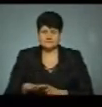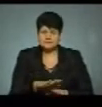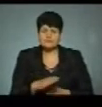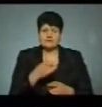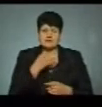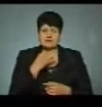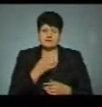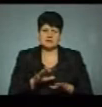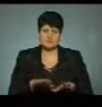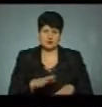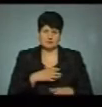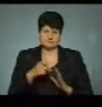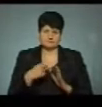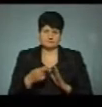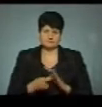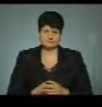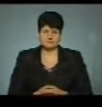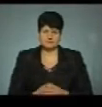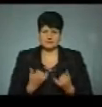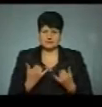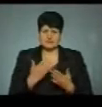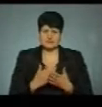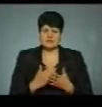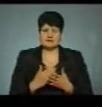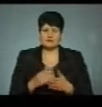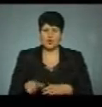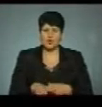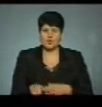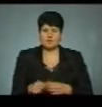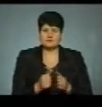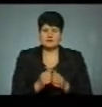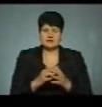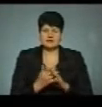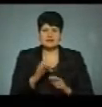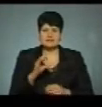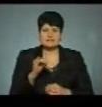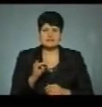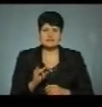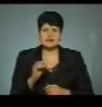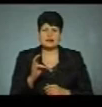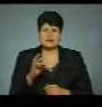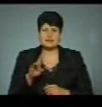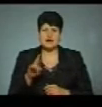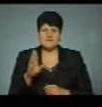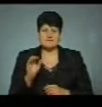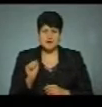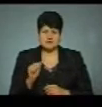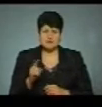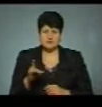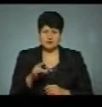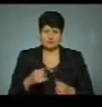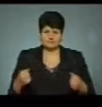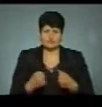наша знімальна група. Ми зараз знаходимося на дорозі поблизу села Синява Збаразького району. Тут зіткнулися два